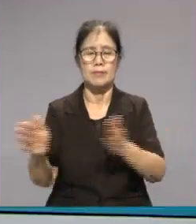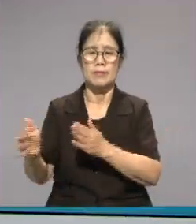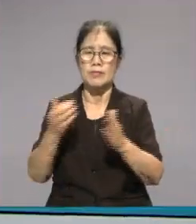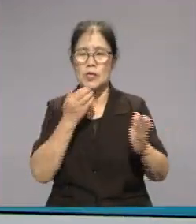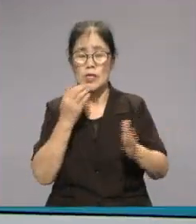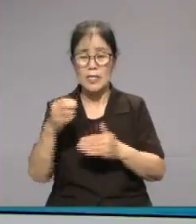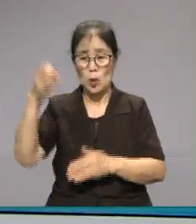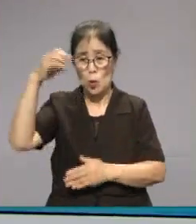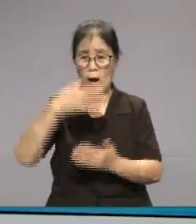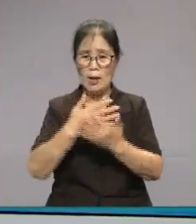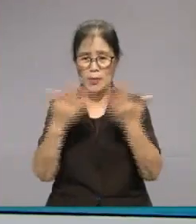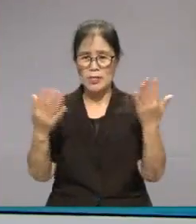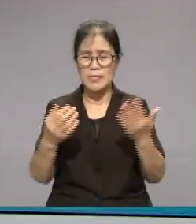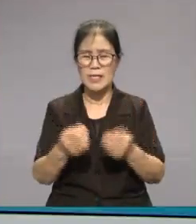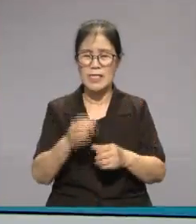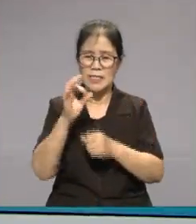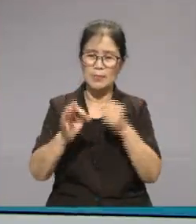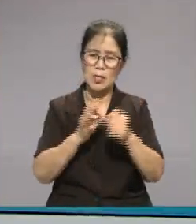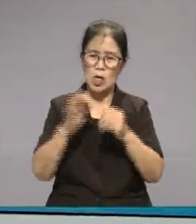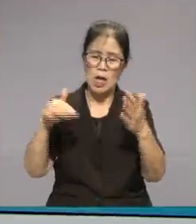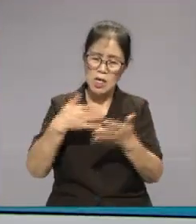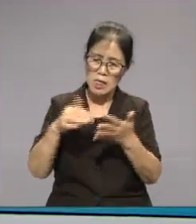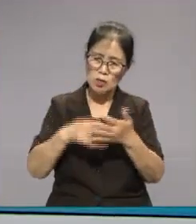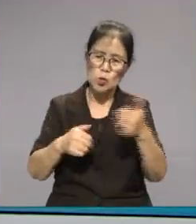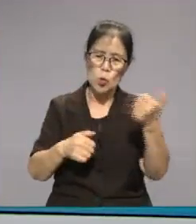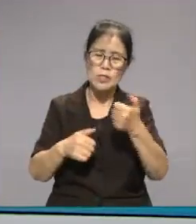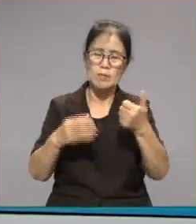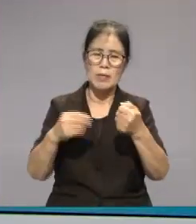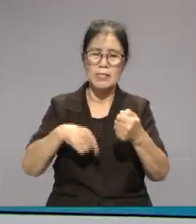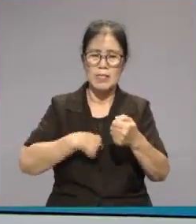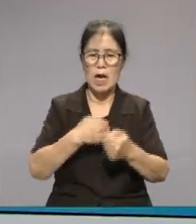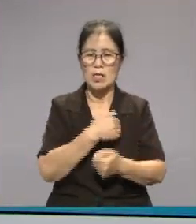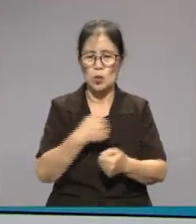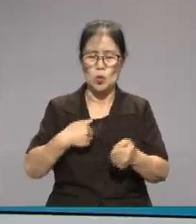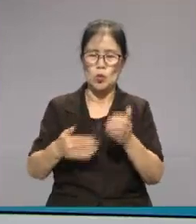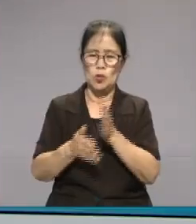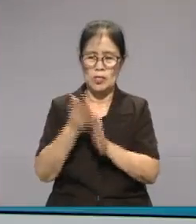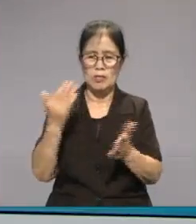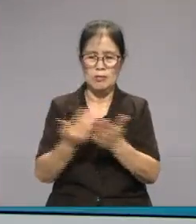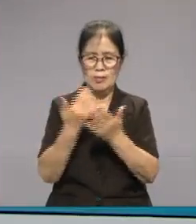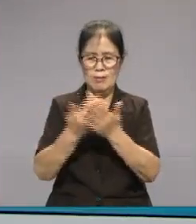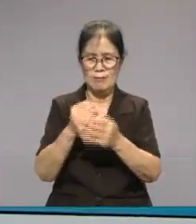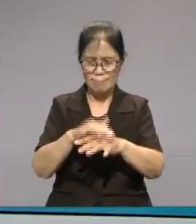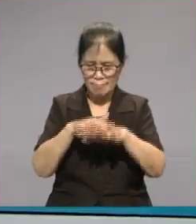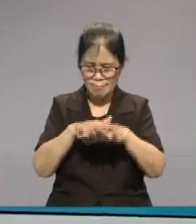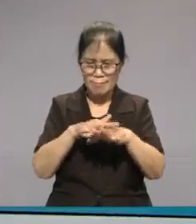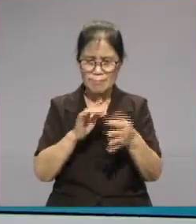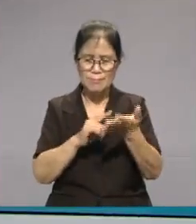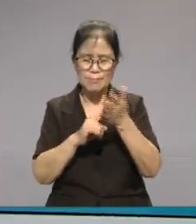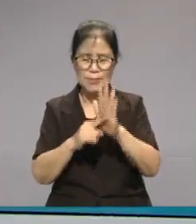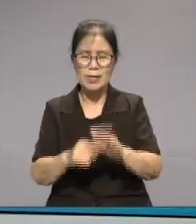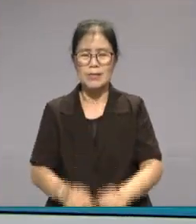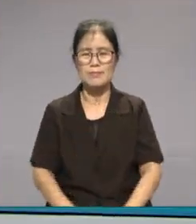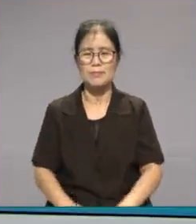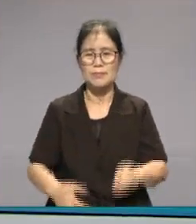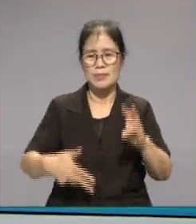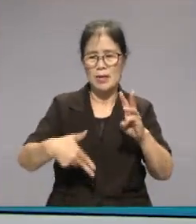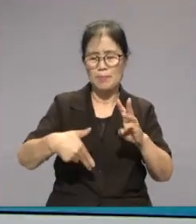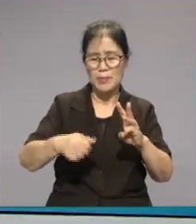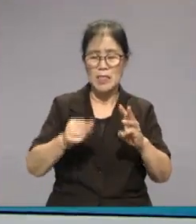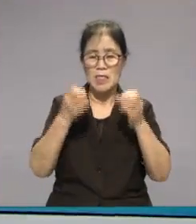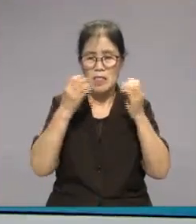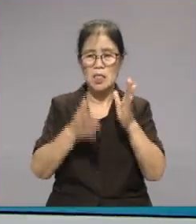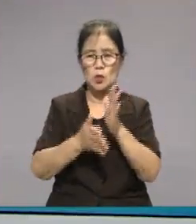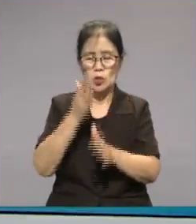경기도 광명시가 10년 안에 인구 50만 자족 도시로 성장하겠다는 청사진을 내놨습니다. 3기 신도시